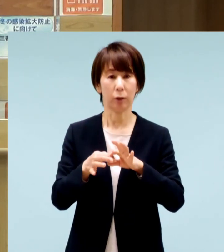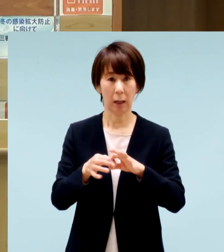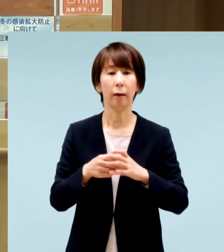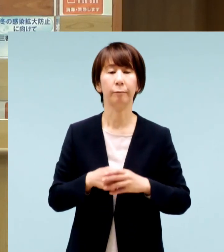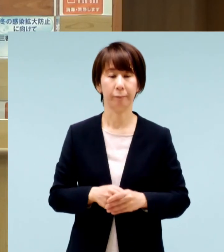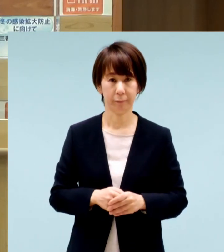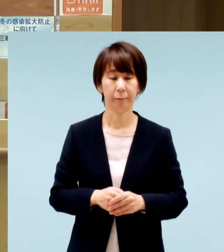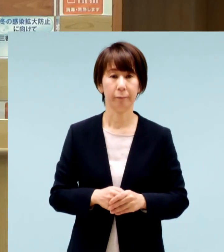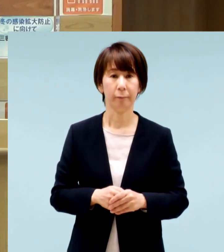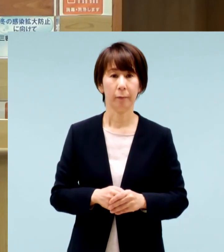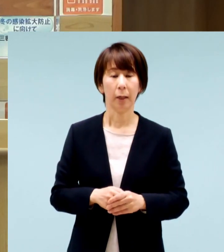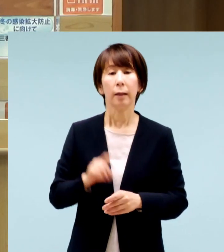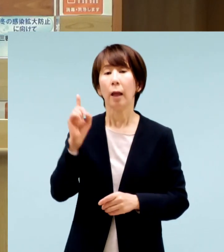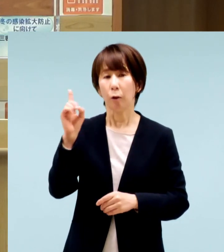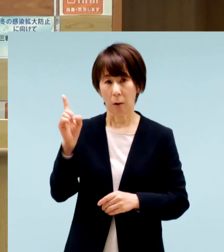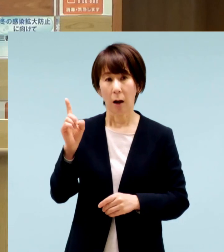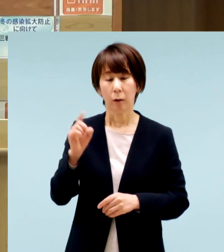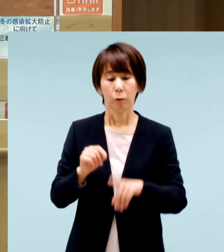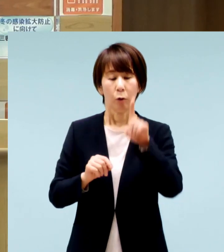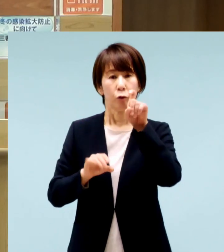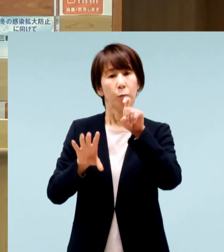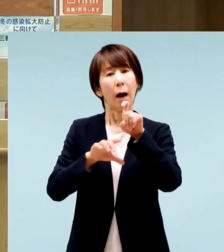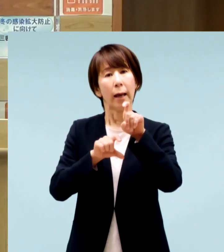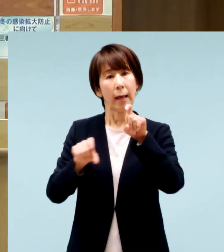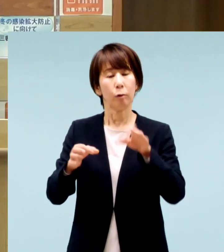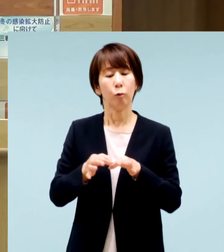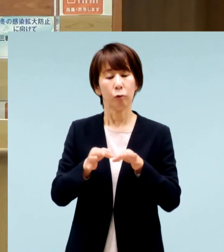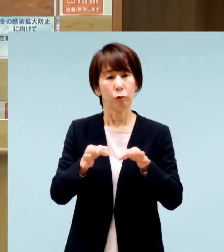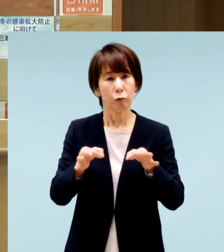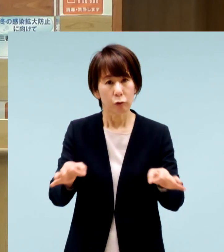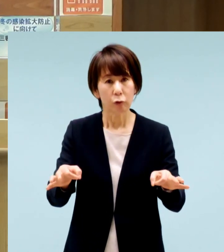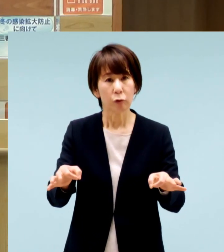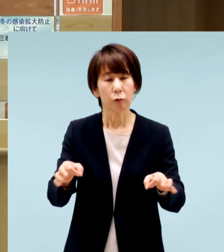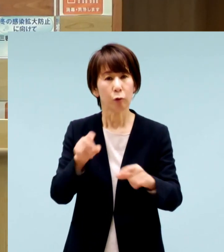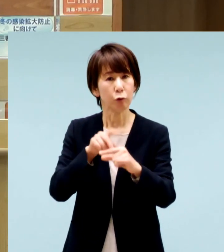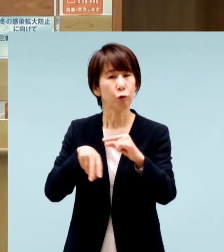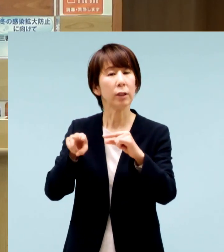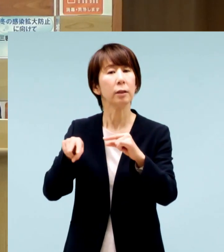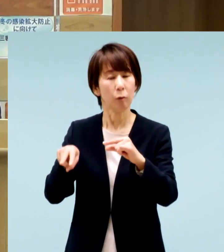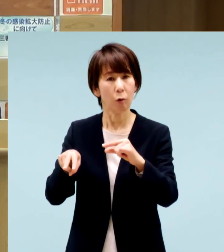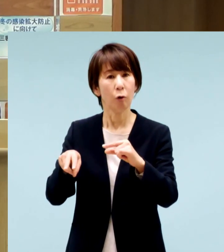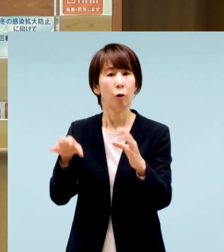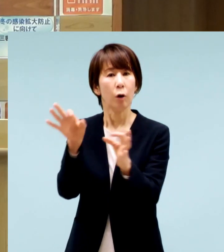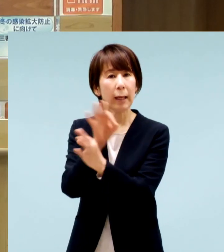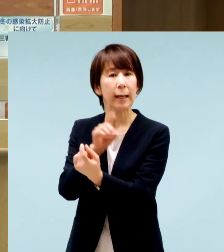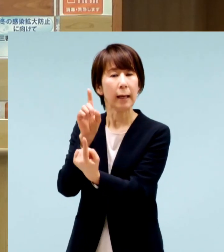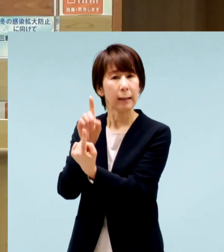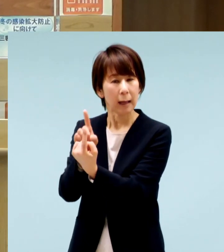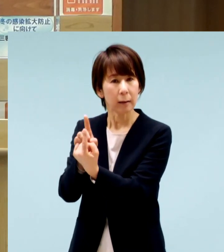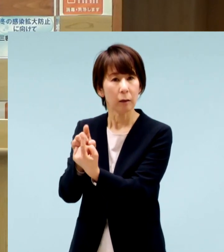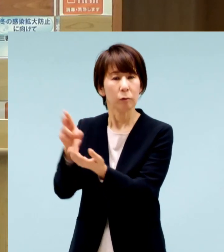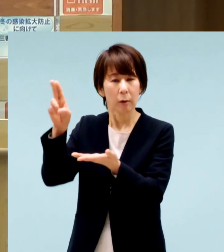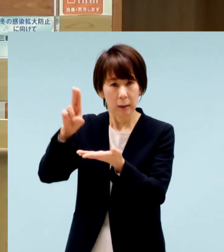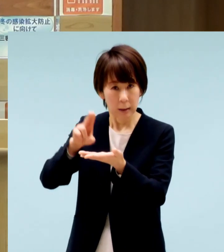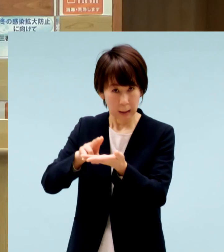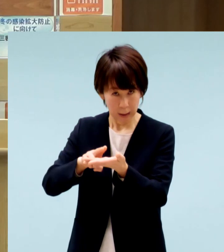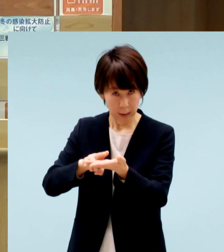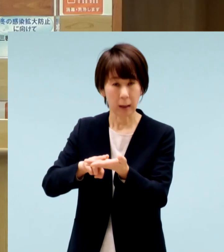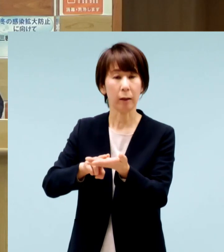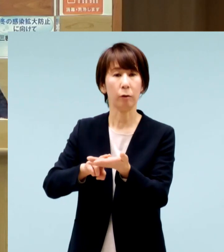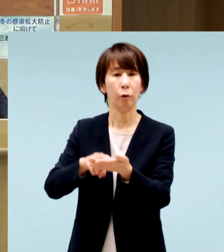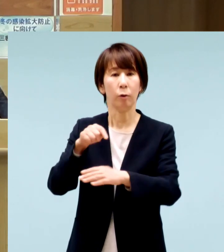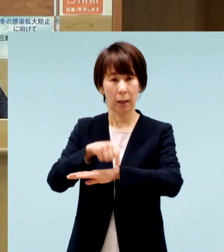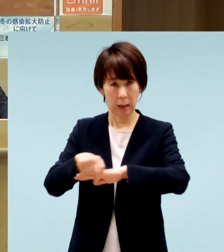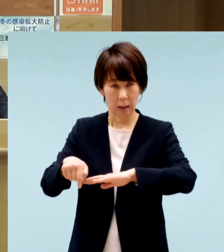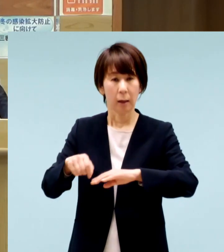以下へのその10万円相当の給付を柱とする経済対策をまあ決定する方針なんですが、はい、まあ、ただこの中身につい